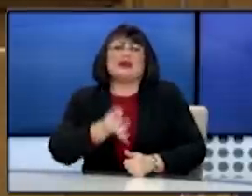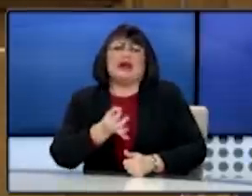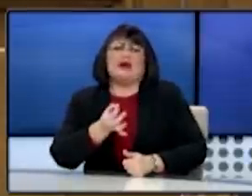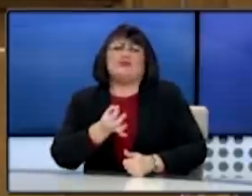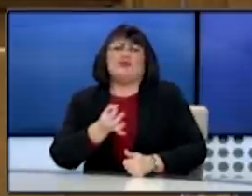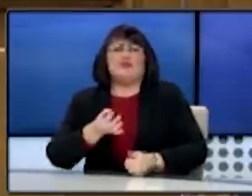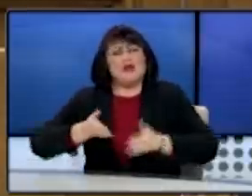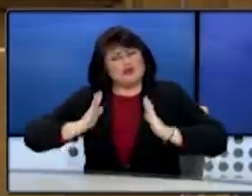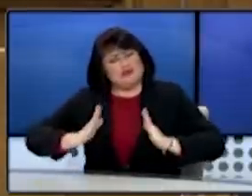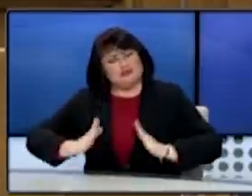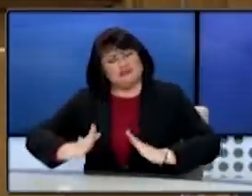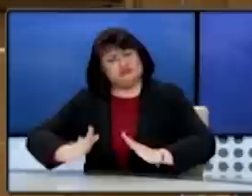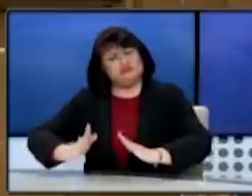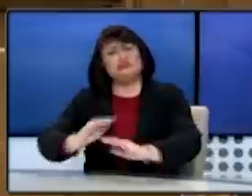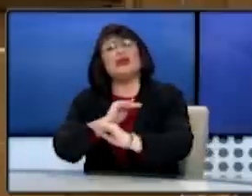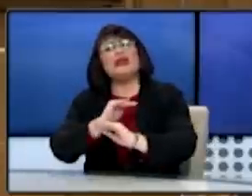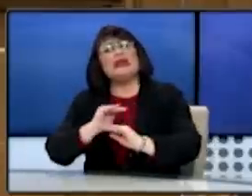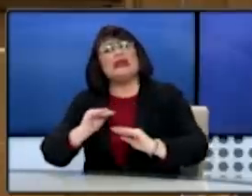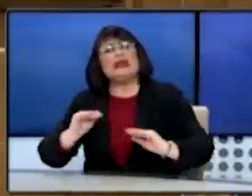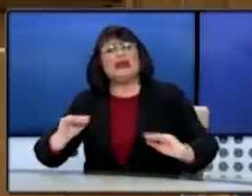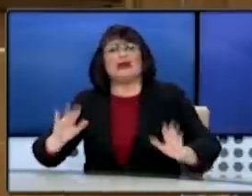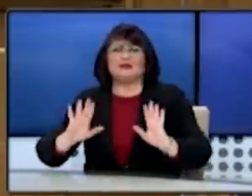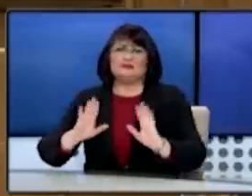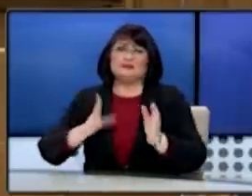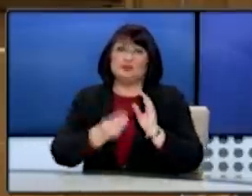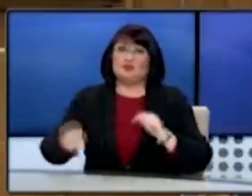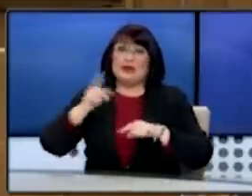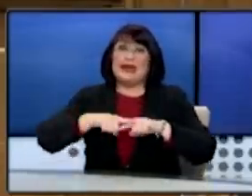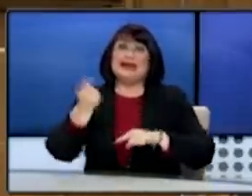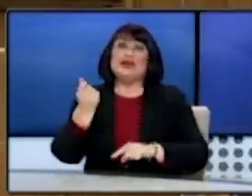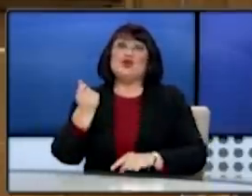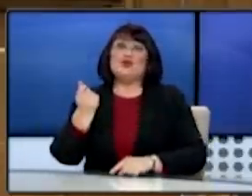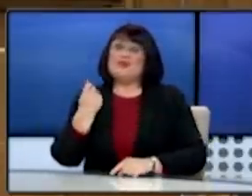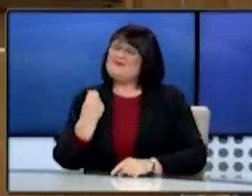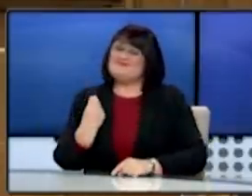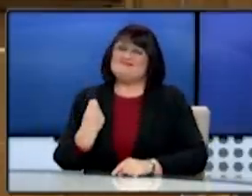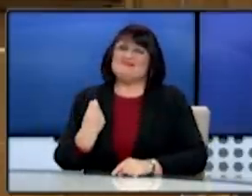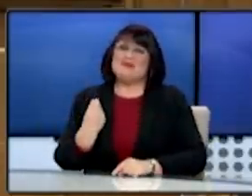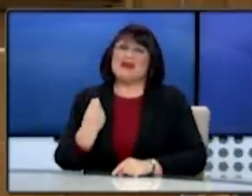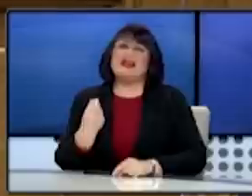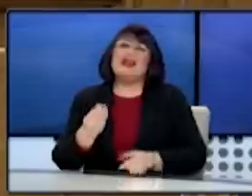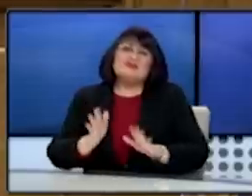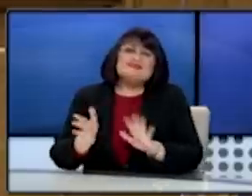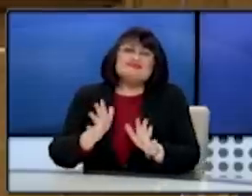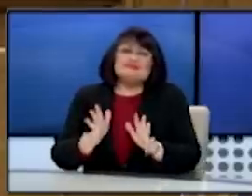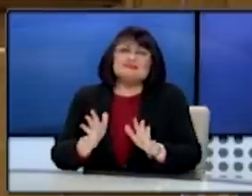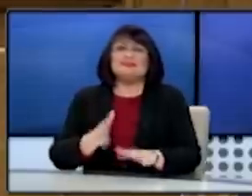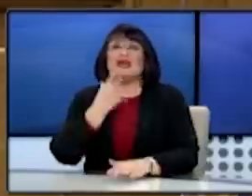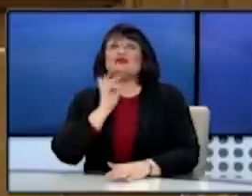για ομαλότητα, πολύ περισσότερο που η ελληνική οικονομία δεν βρίσκεται σε γυάλα. Γι'